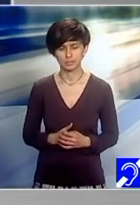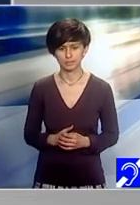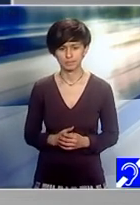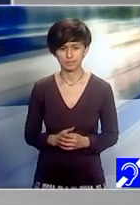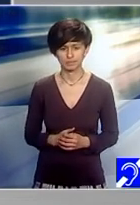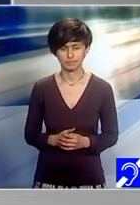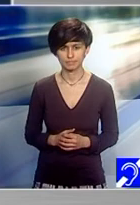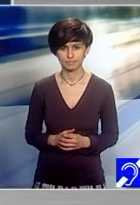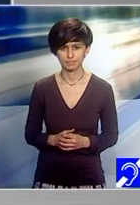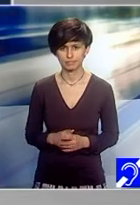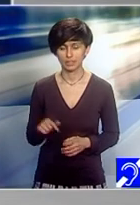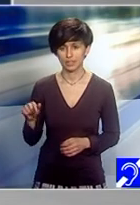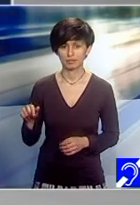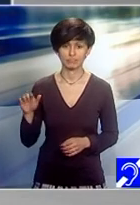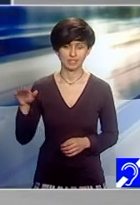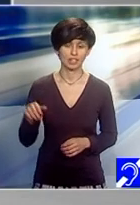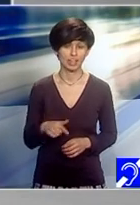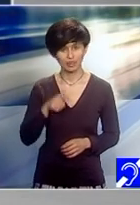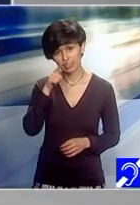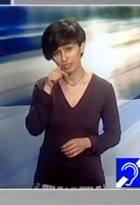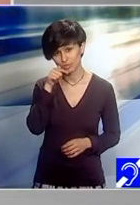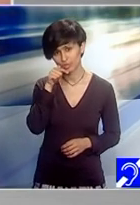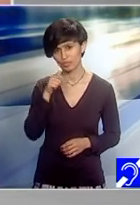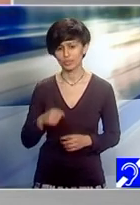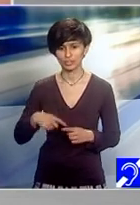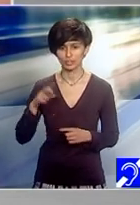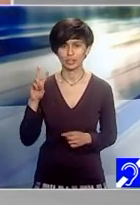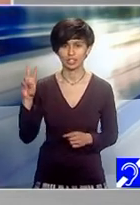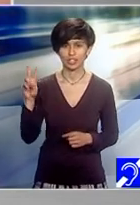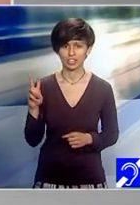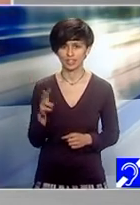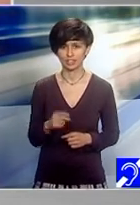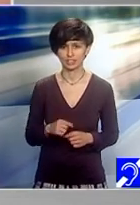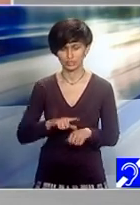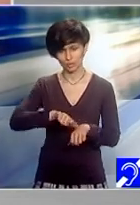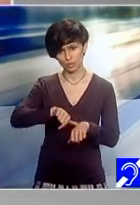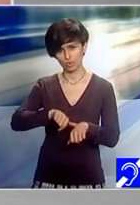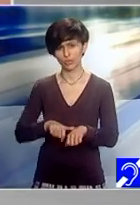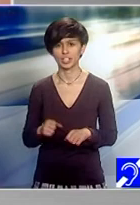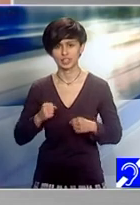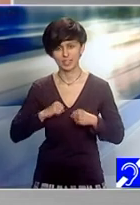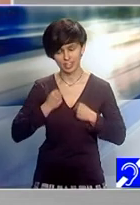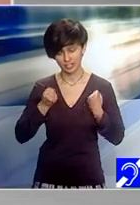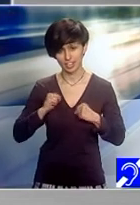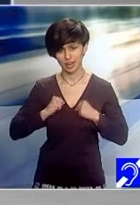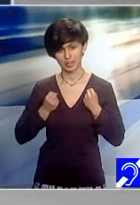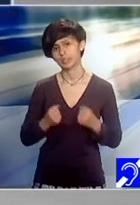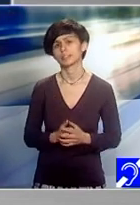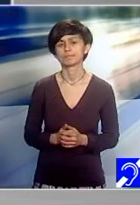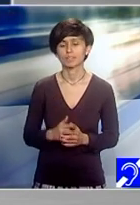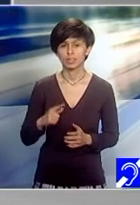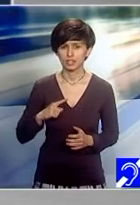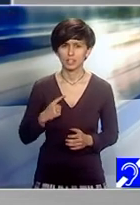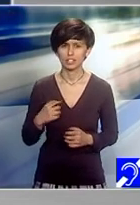Aveau umor în ele după 2 ore de chin. Eu spun 2 ore de chin, 2 ore de antrenament. E un spectacol să le